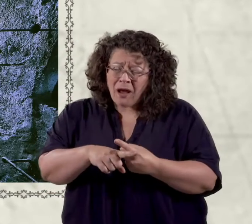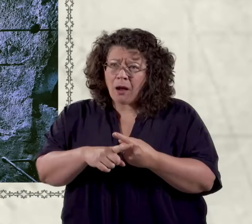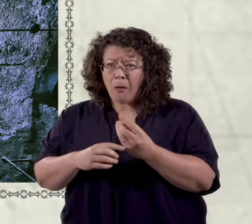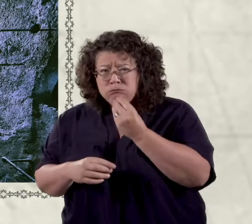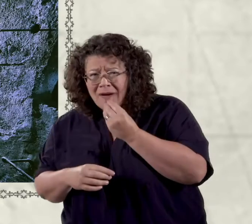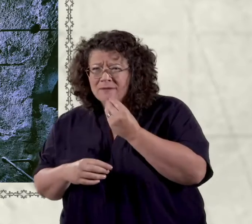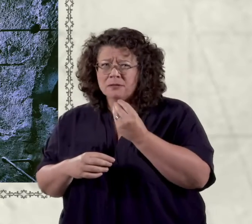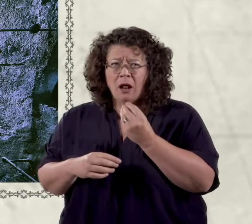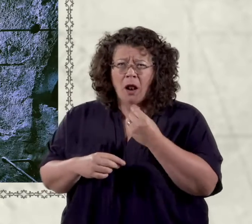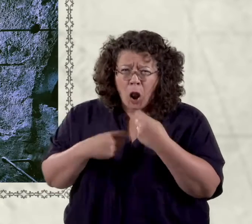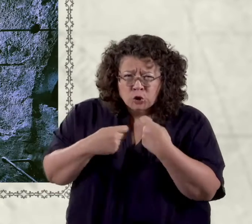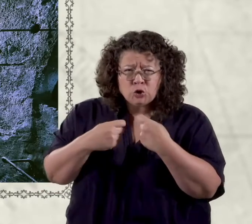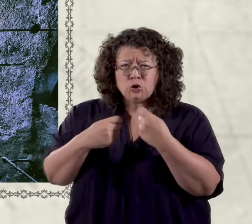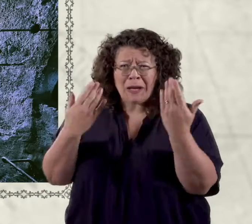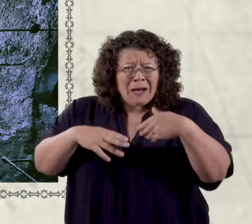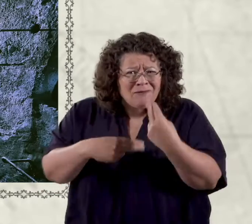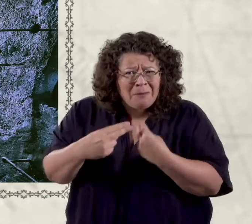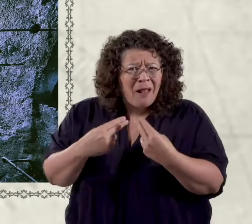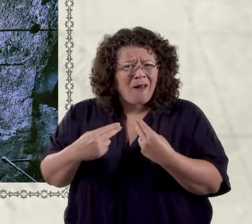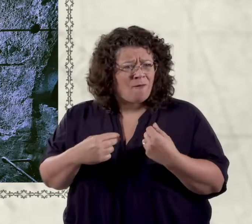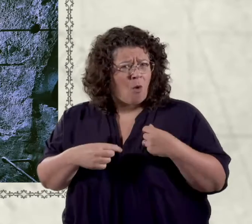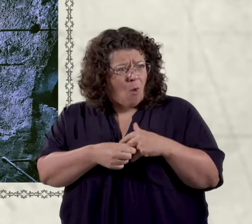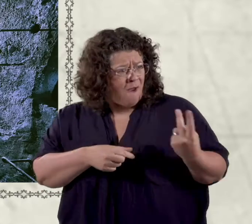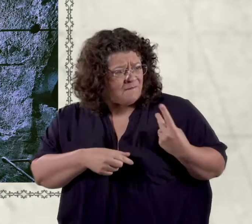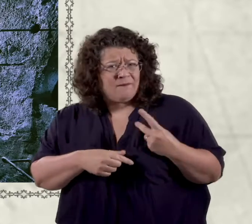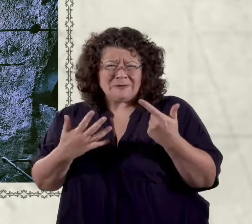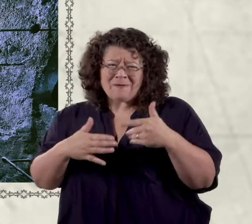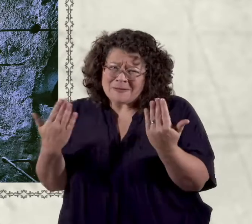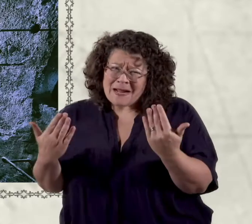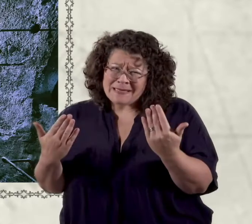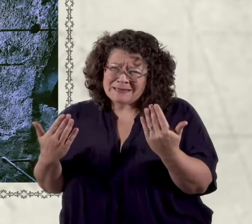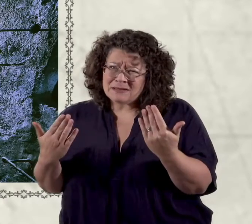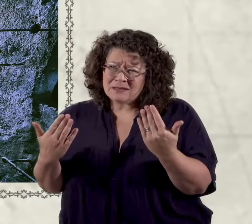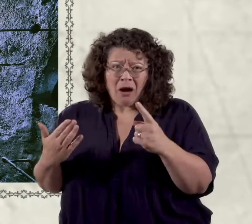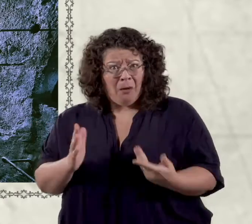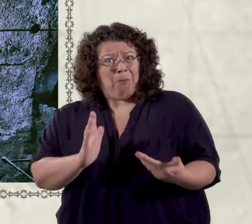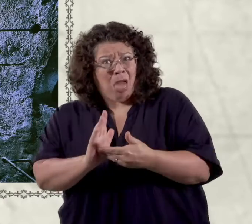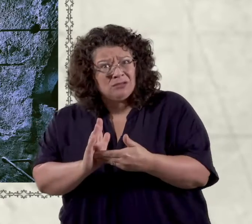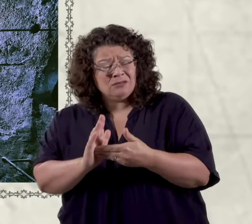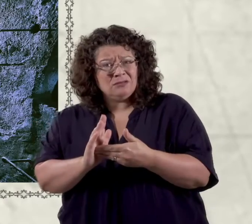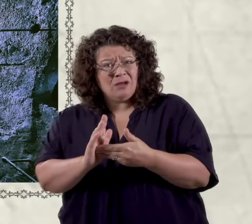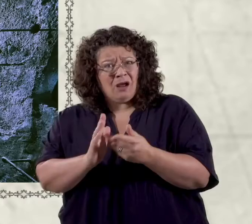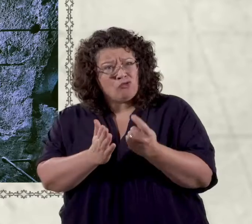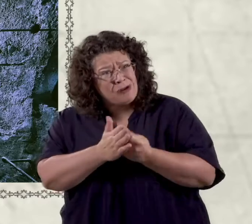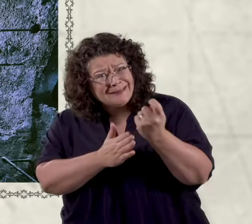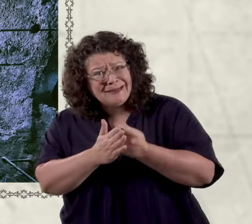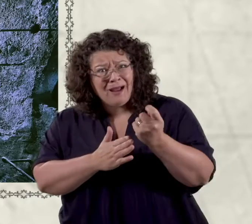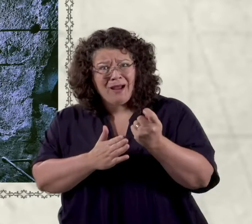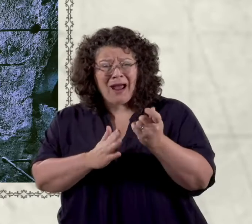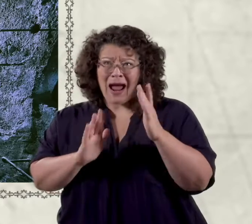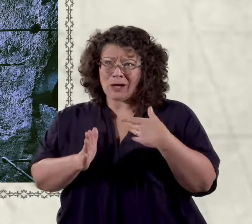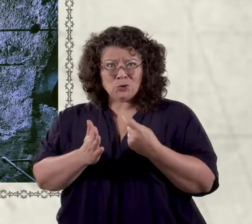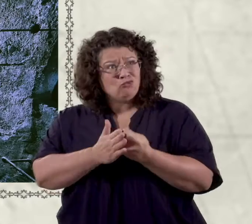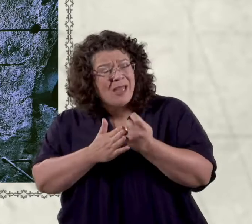a swper i fi a'r ngwraig am 7 diwrnod. A rhent! Oedd rhaid fi talu i cadw